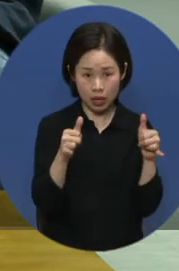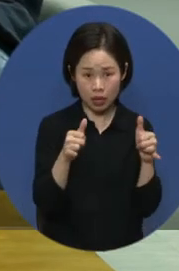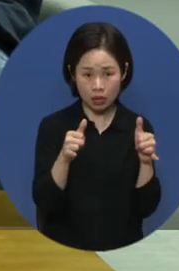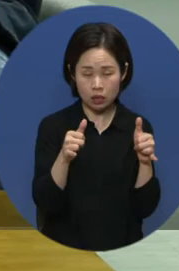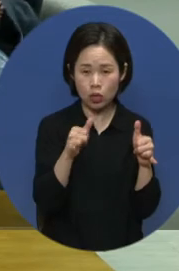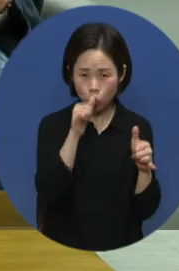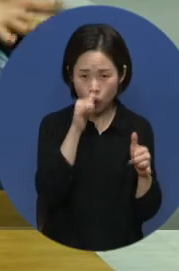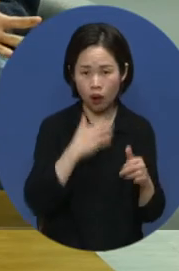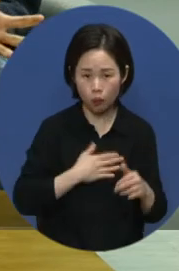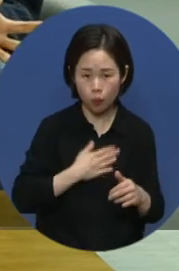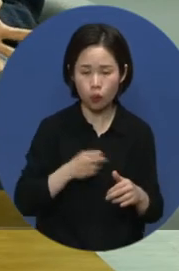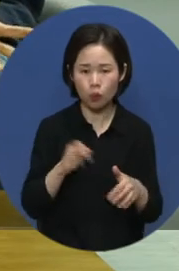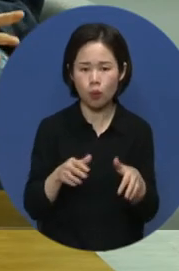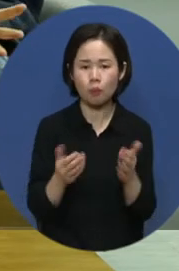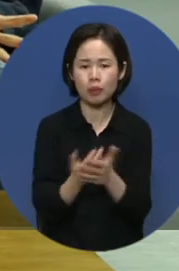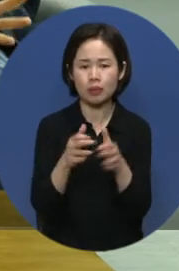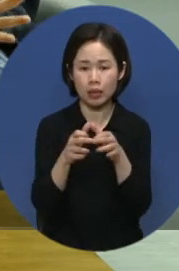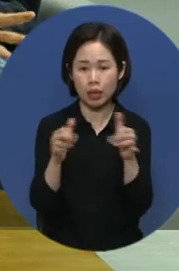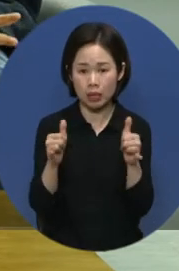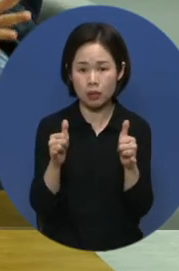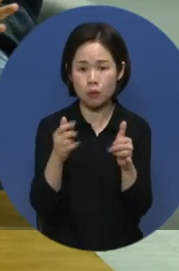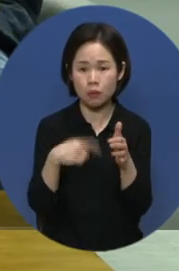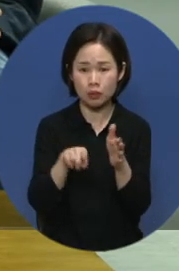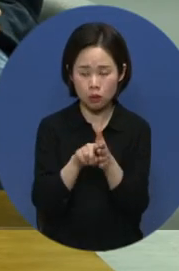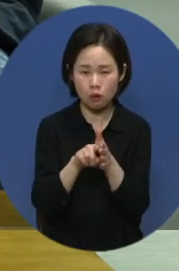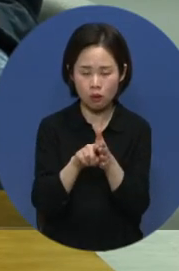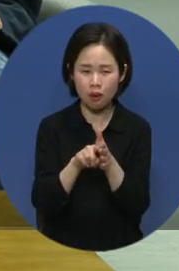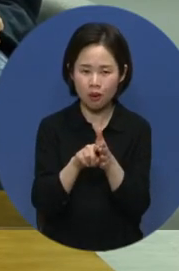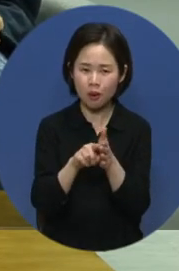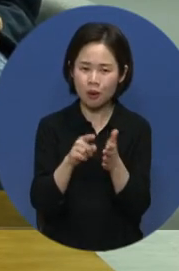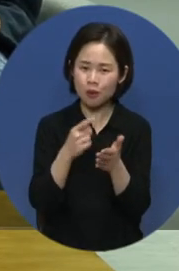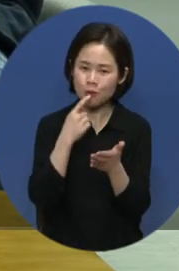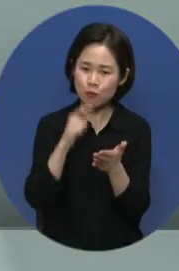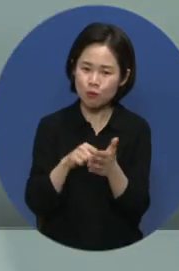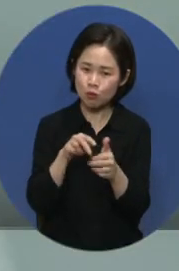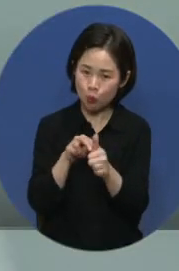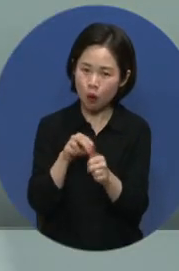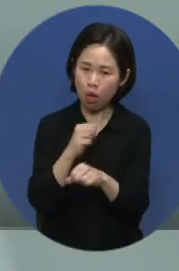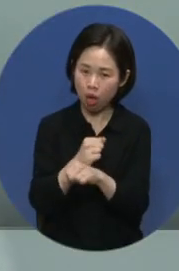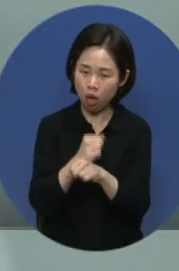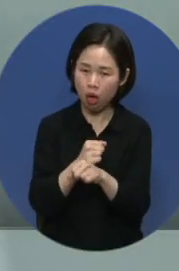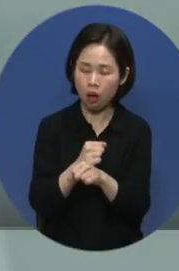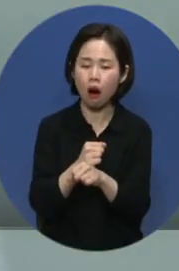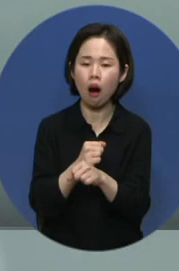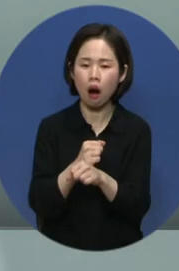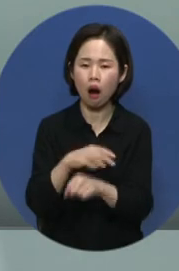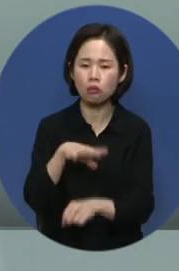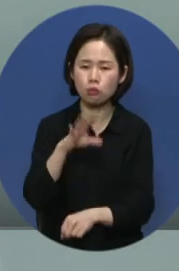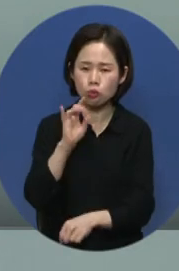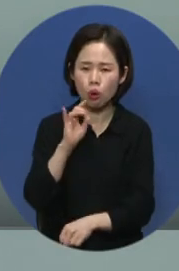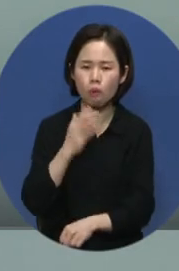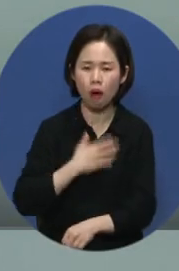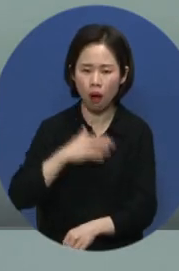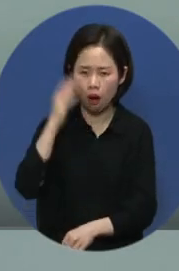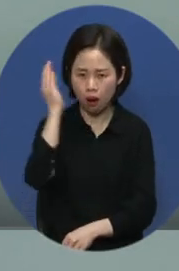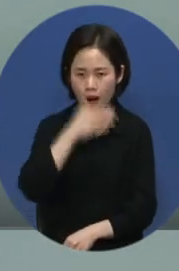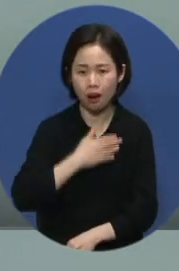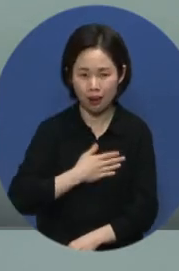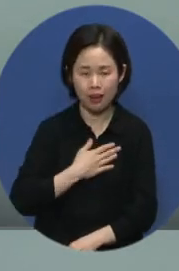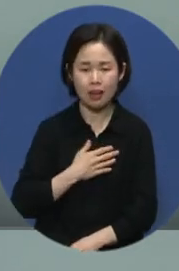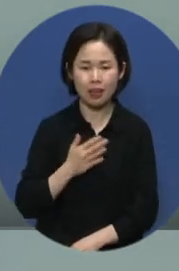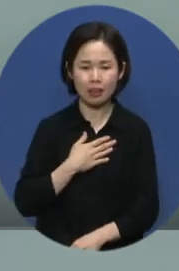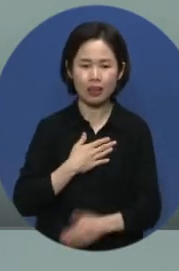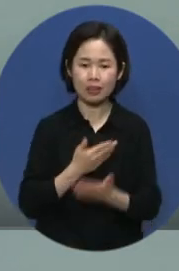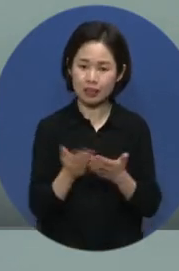위해서 필요한 쉬운 정보라는 거를 이제 그때 알게 되었고 이제 어쨌든 저는 그림을 그리고 디자인 일을